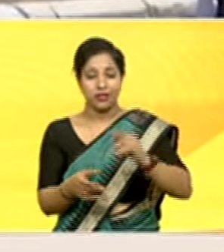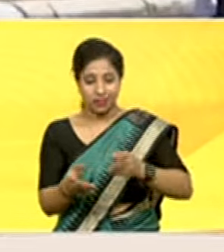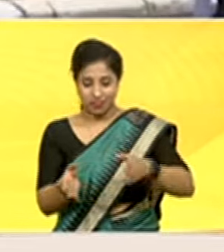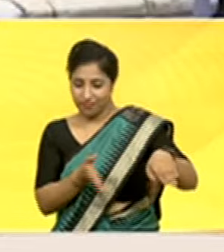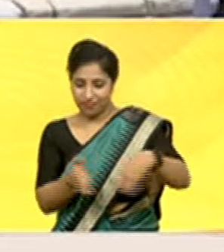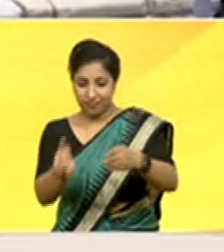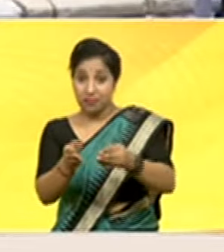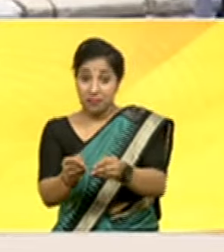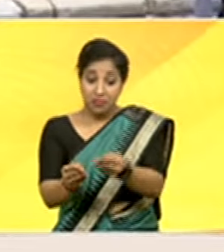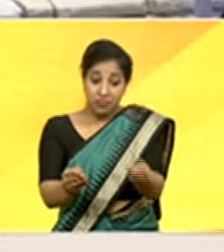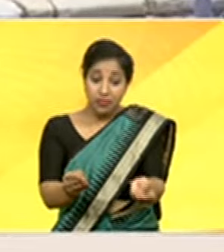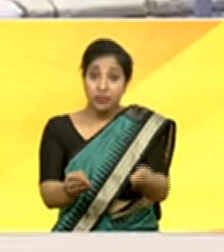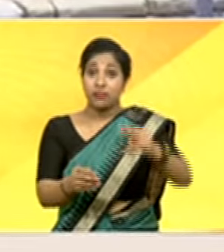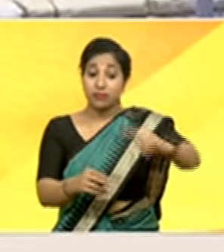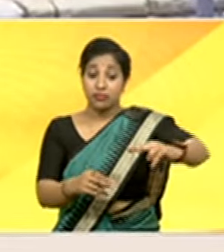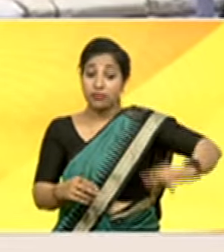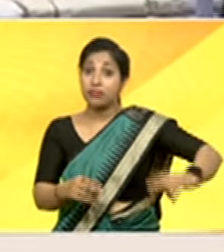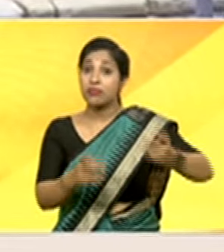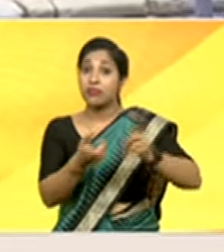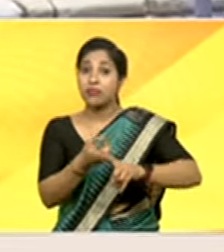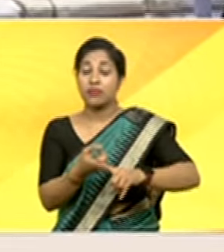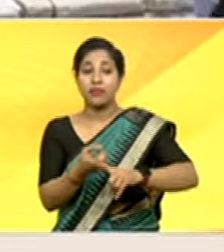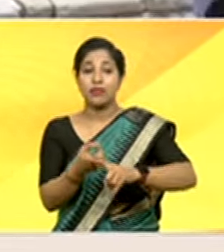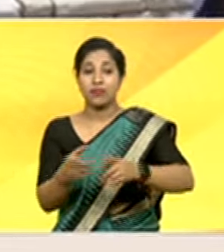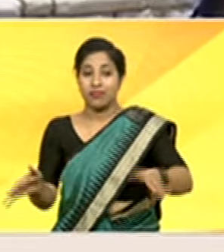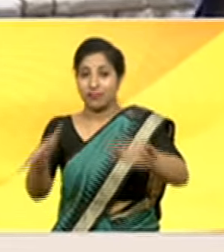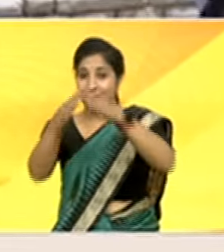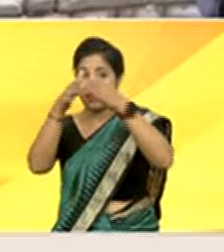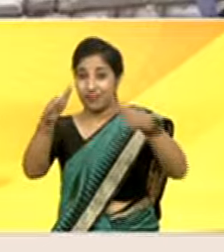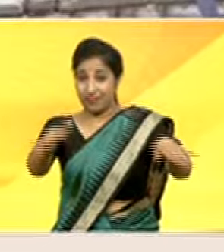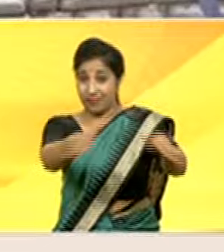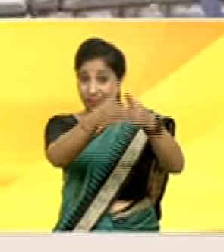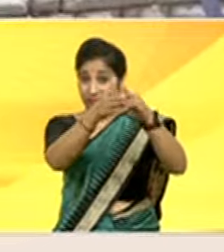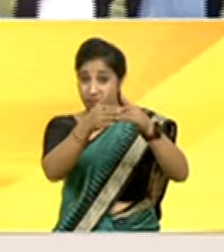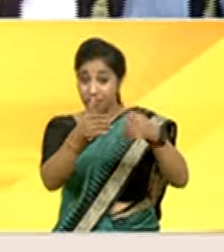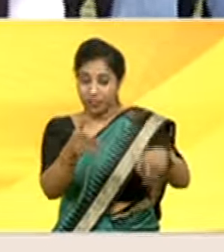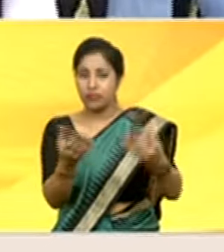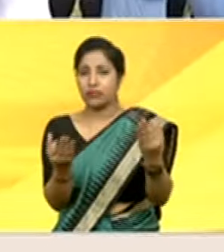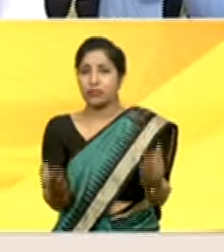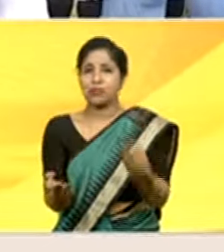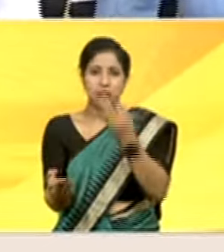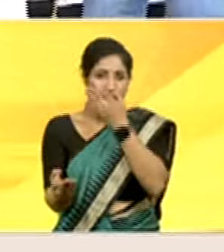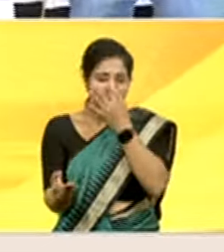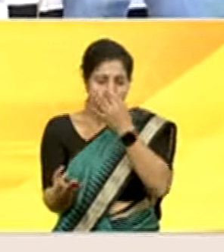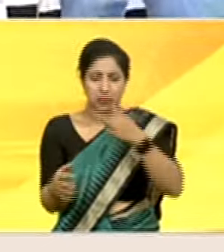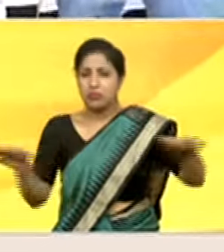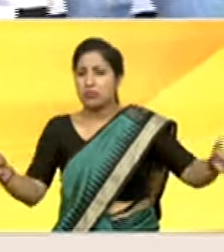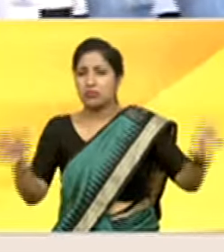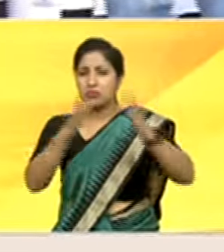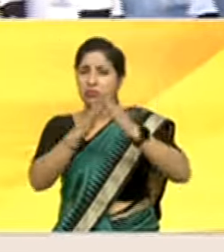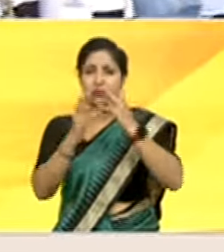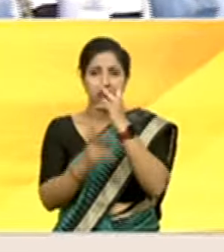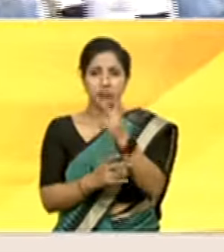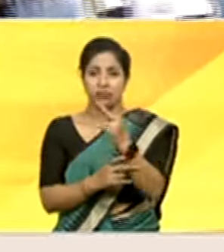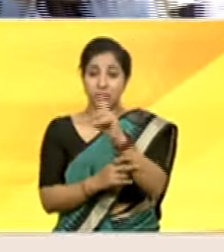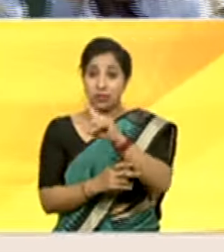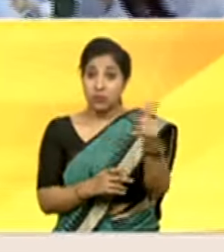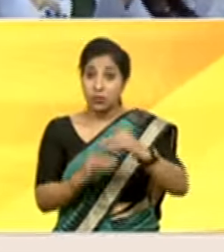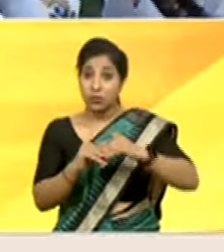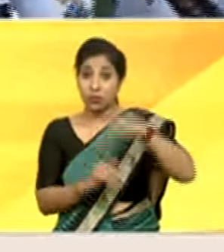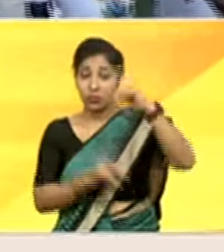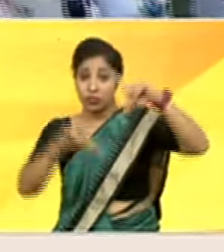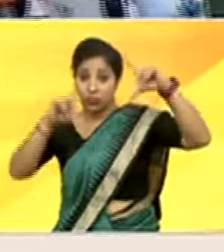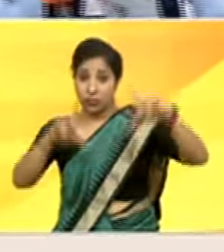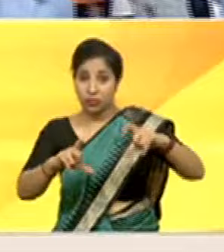और पिरामिडों के सामरे योग करते लाखों लोगों की तस्वीरें